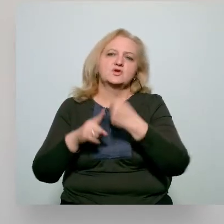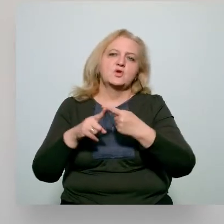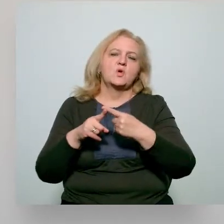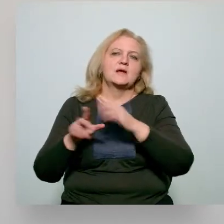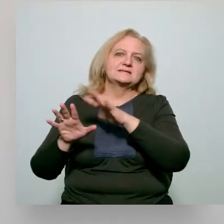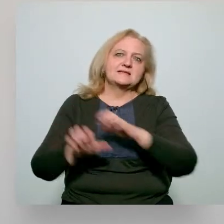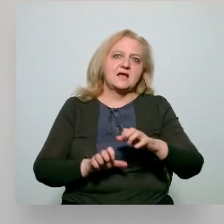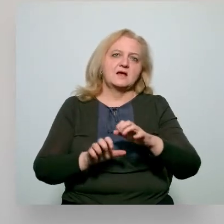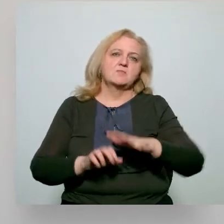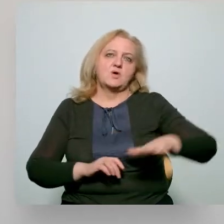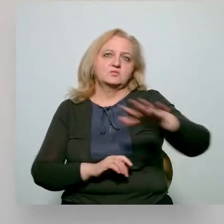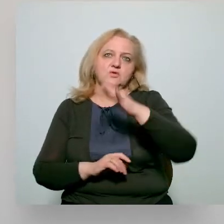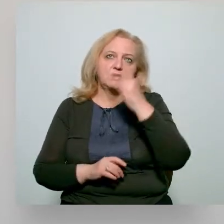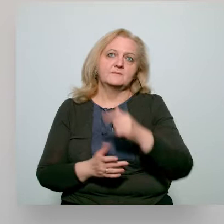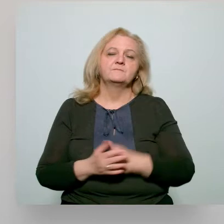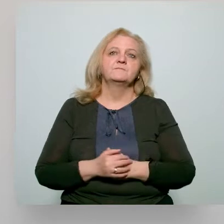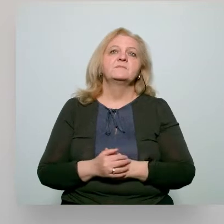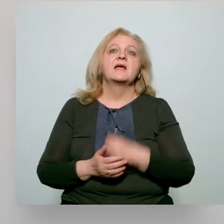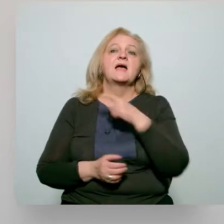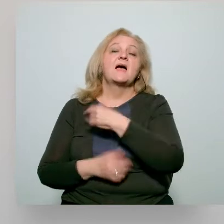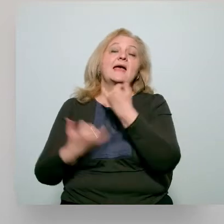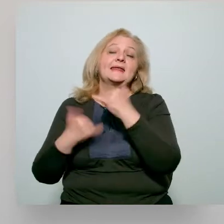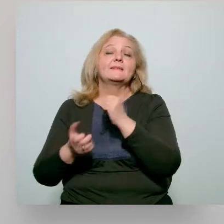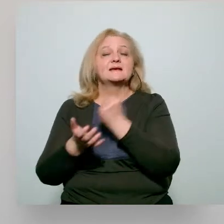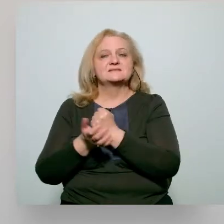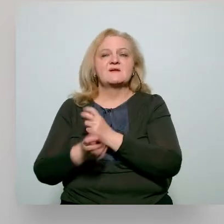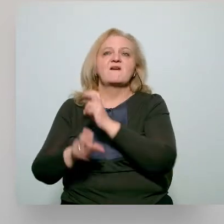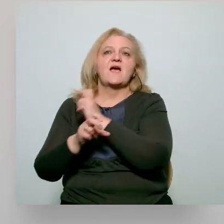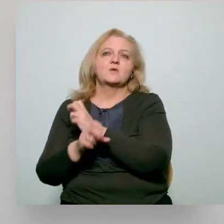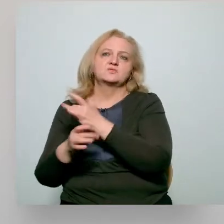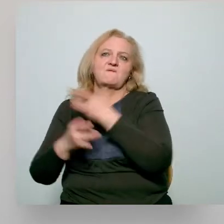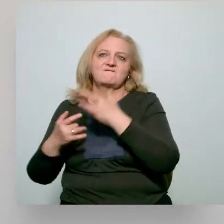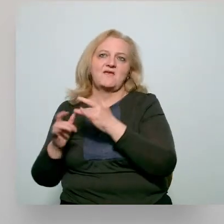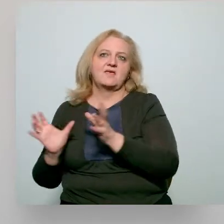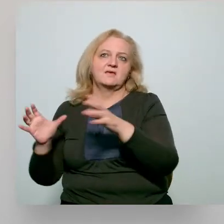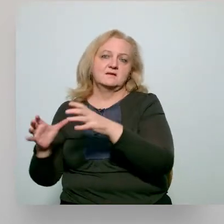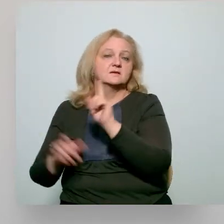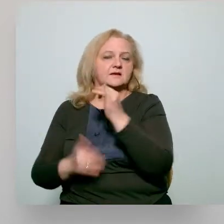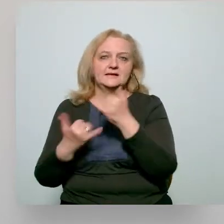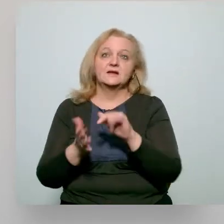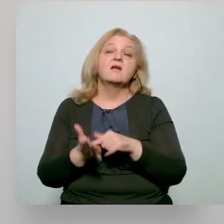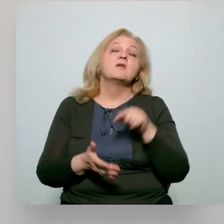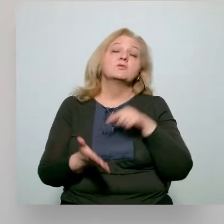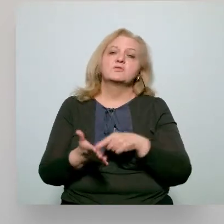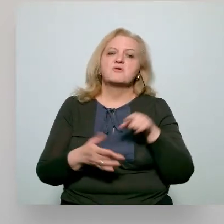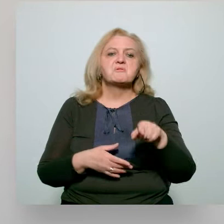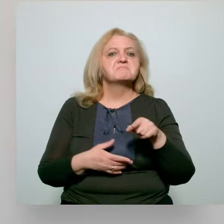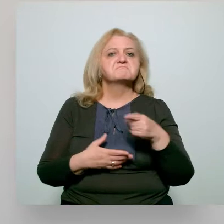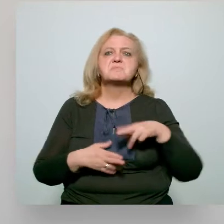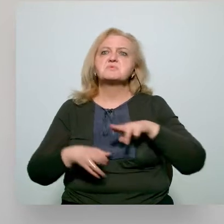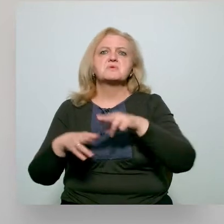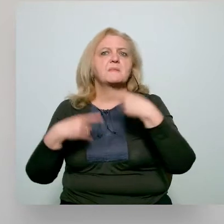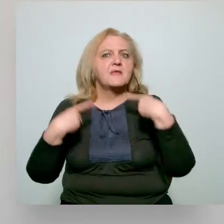Rosyjskim w odróżnieniu od Austro-Węgier. Myliłem się, nie odbyło się takiej ukrainizacji z różnych